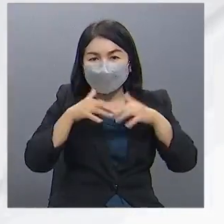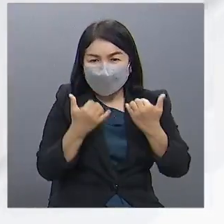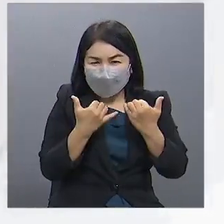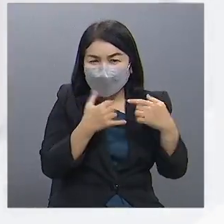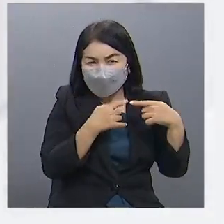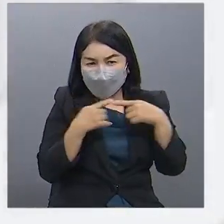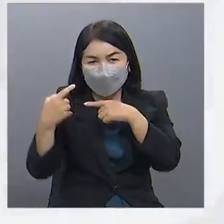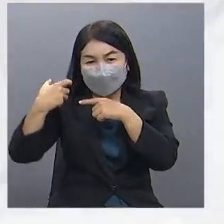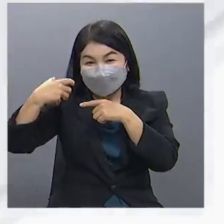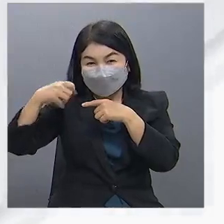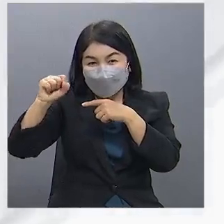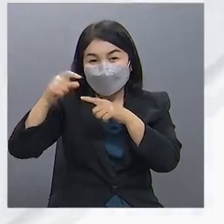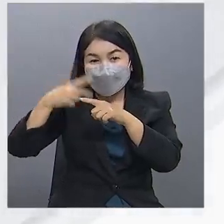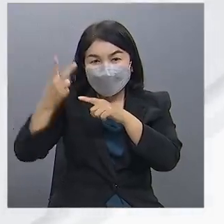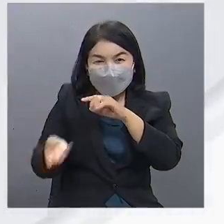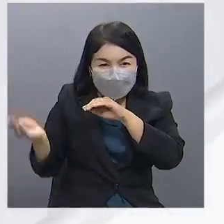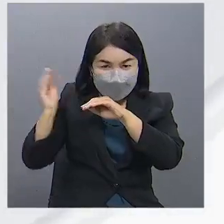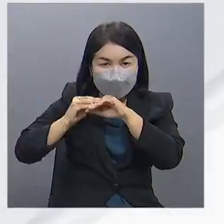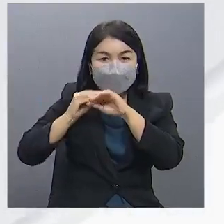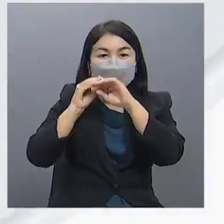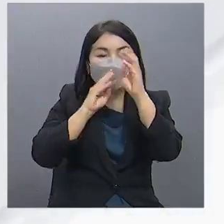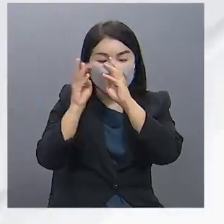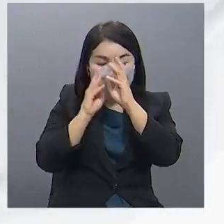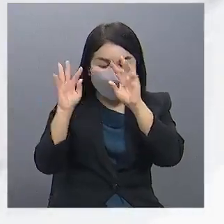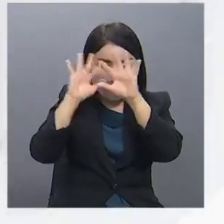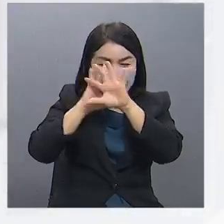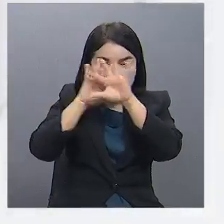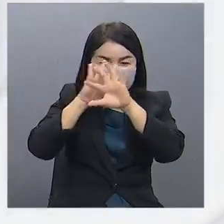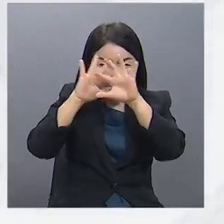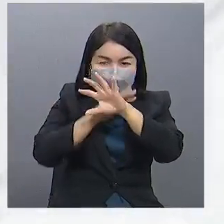มีแนวโน้มเพิ่มสูงขึ้นและอาจจะเกินค่ามาตรฐานได้ในหลายพื้นที่ค่ะ